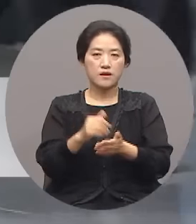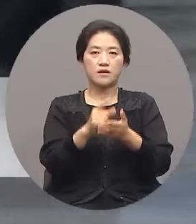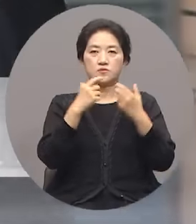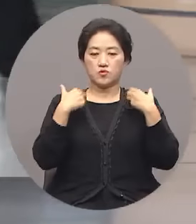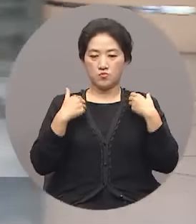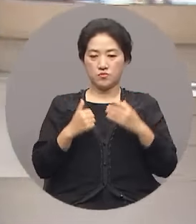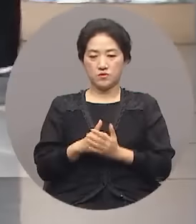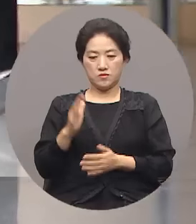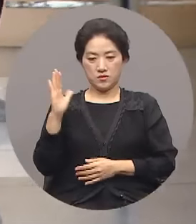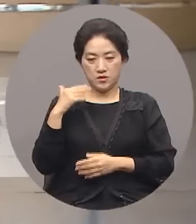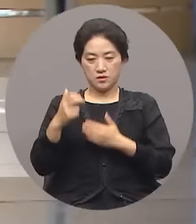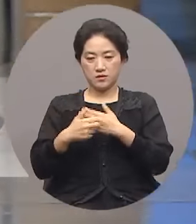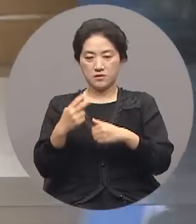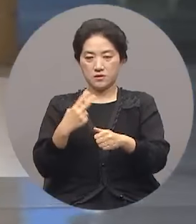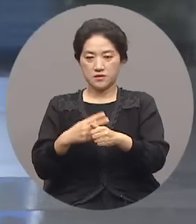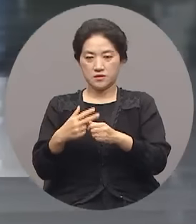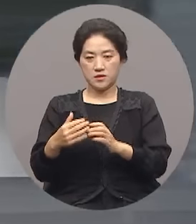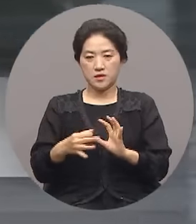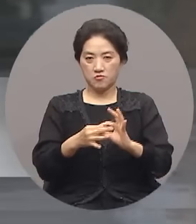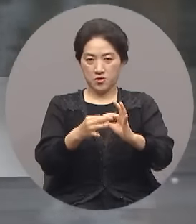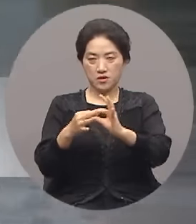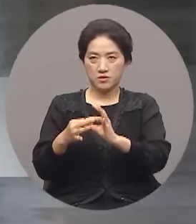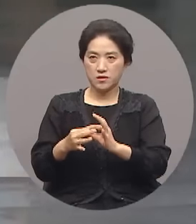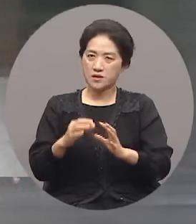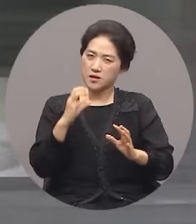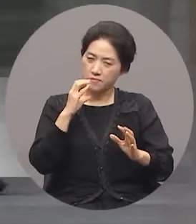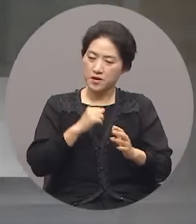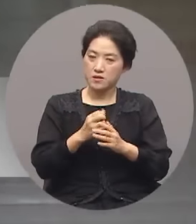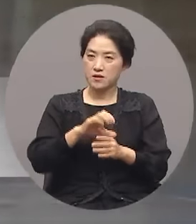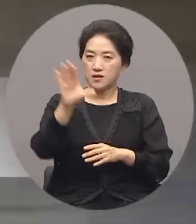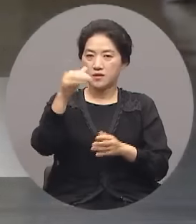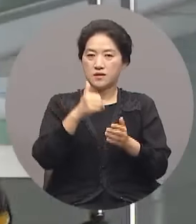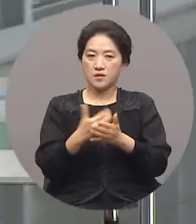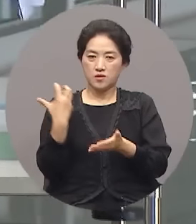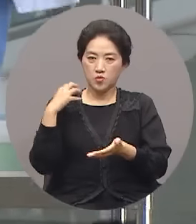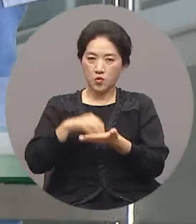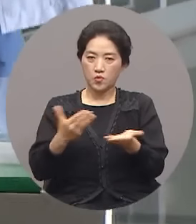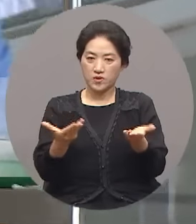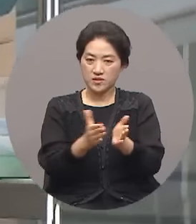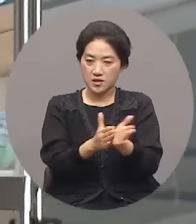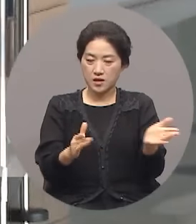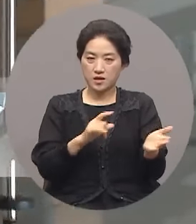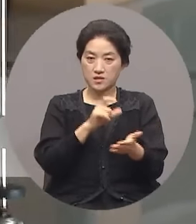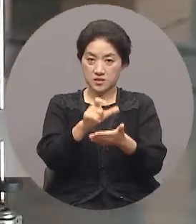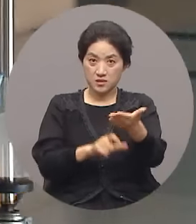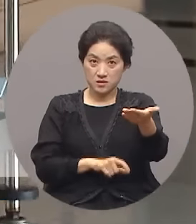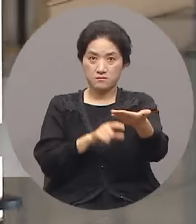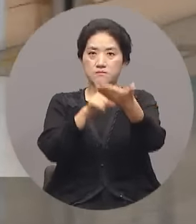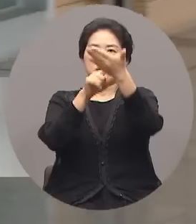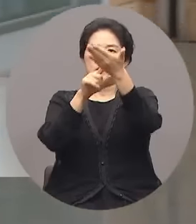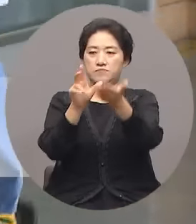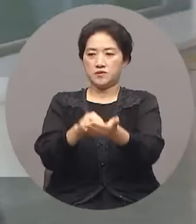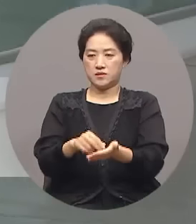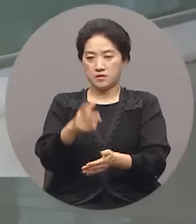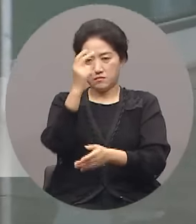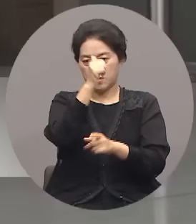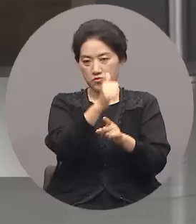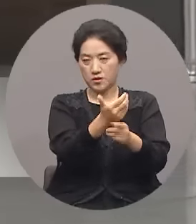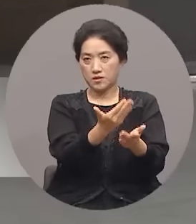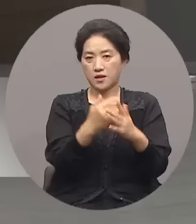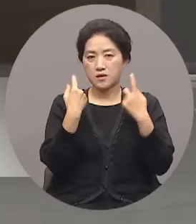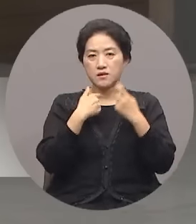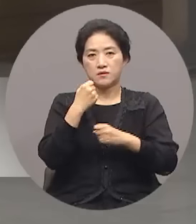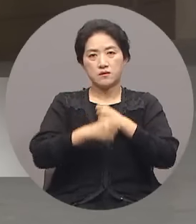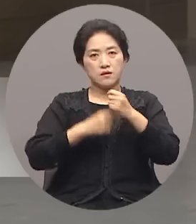정부는 최근 의사 커뮤니티에 재등장한 복귀 전공의 명단에 대해 경찰의 수사를 의뢰했으며 개인의